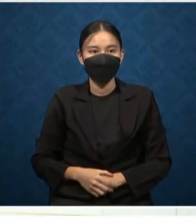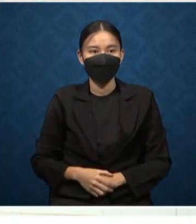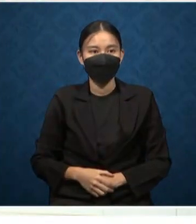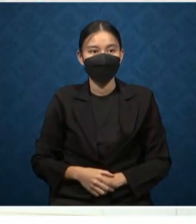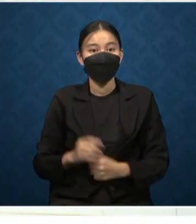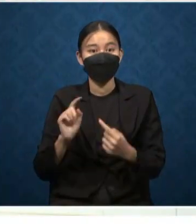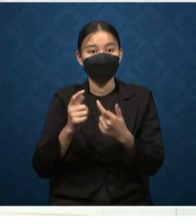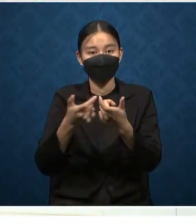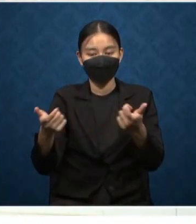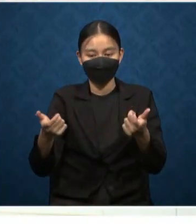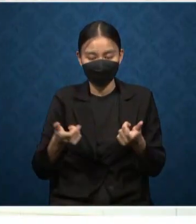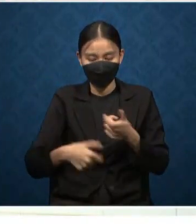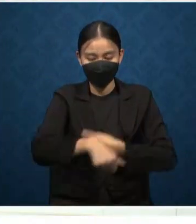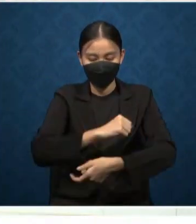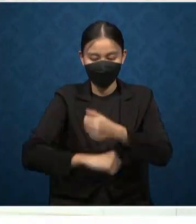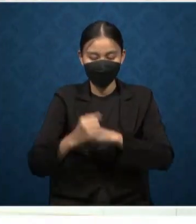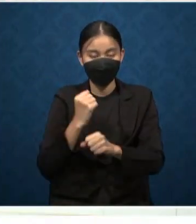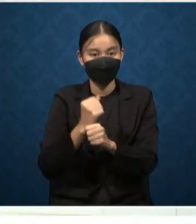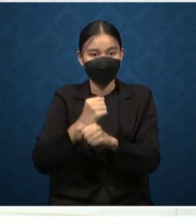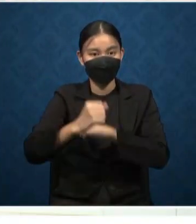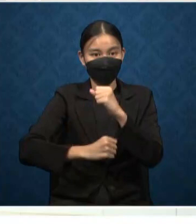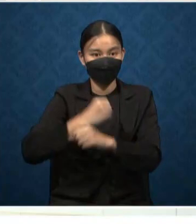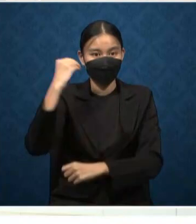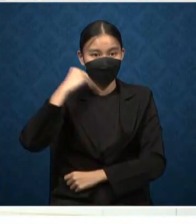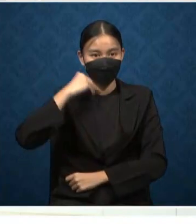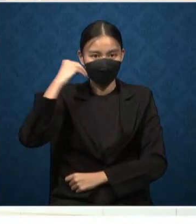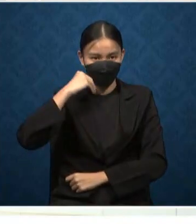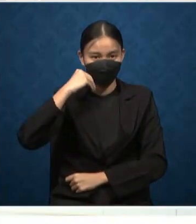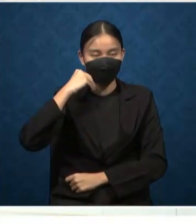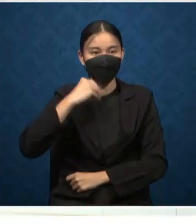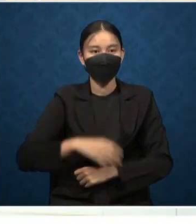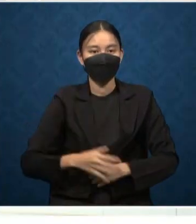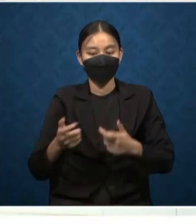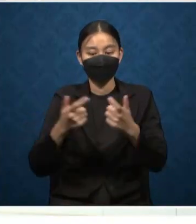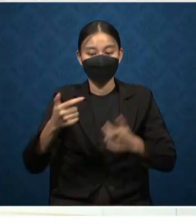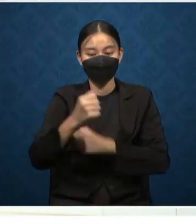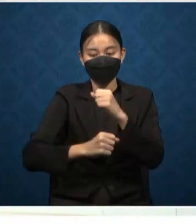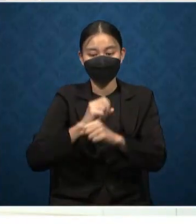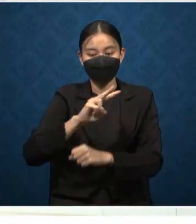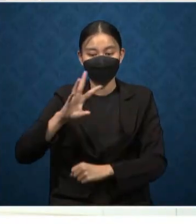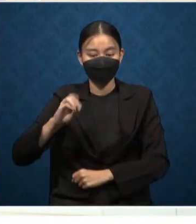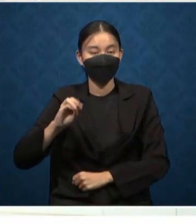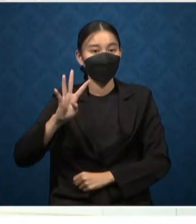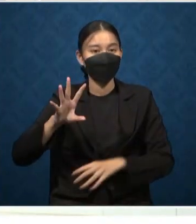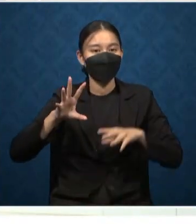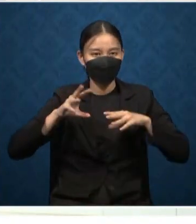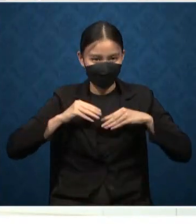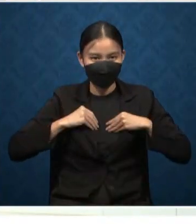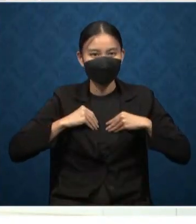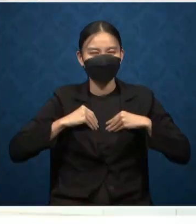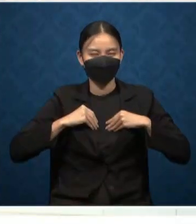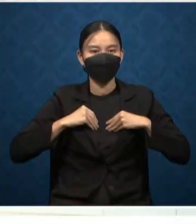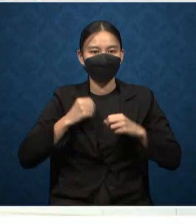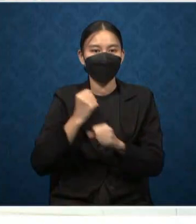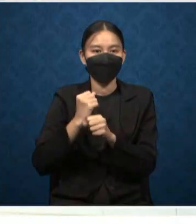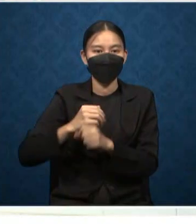นส่วนอง ลายงาน การพฏิฐานง ประจumb ปีซึ่ง็น ๆ รายงาน ปี delays 64ก็ น้ Thanksgivingรัครัมันก็ค่อนค่าง